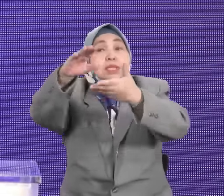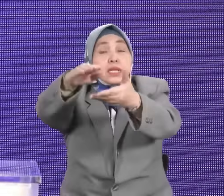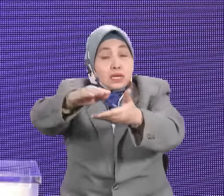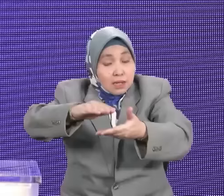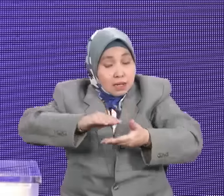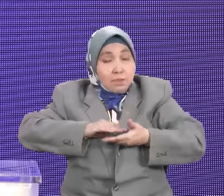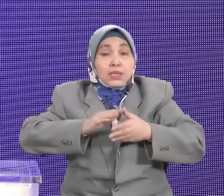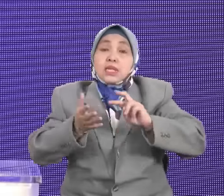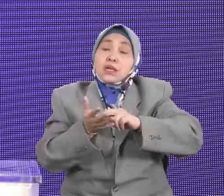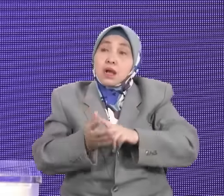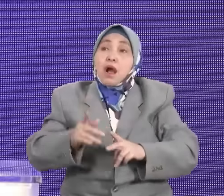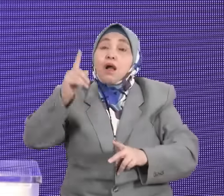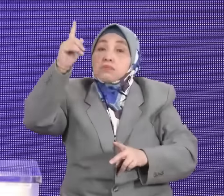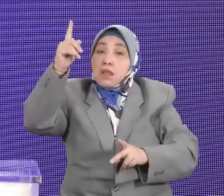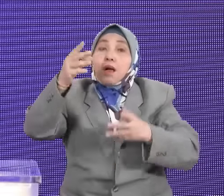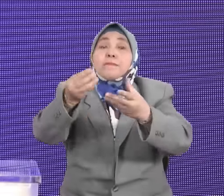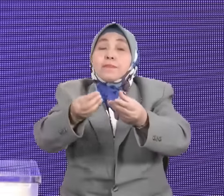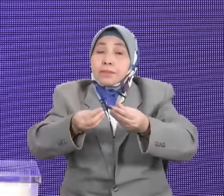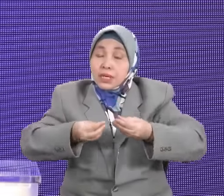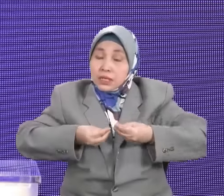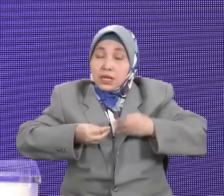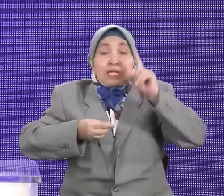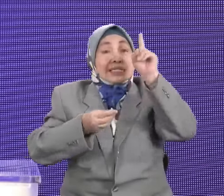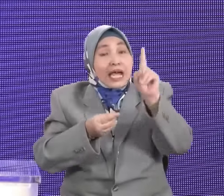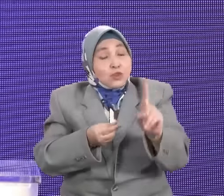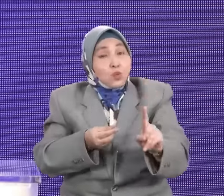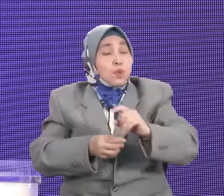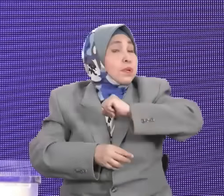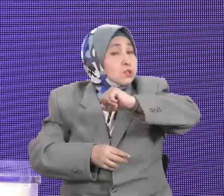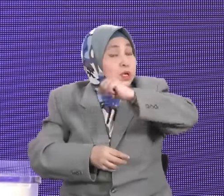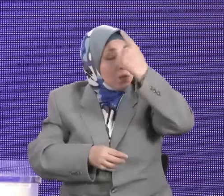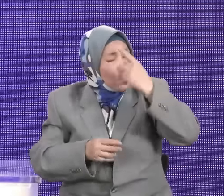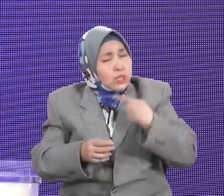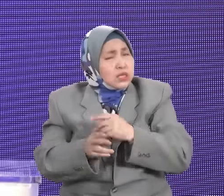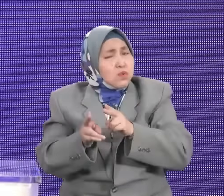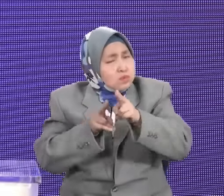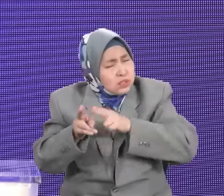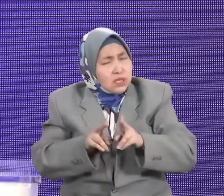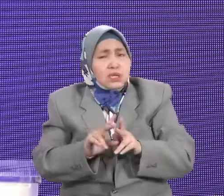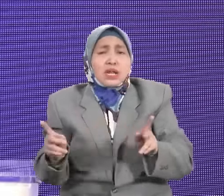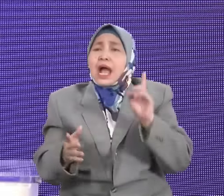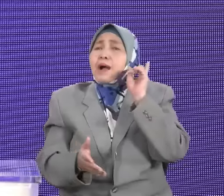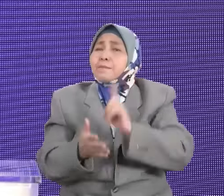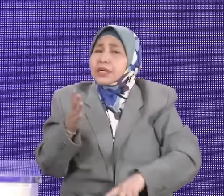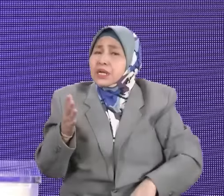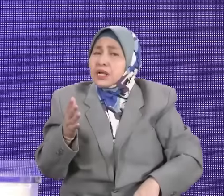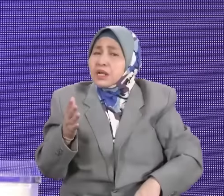ini tandanya Allah memberi satu perjuangan untuk kita jadi Apakah